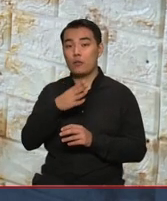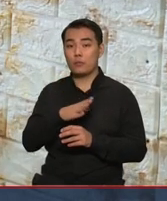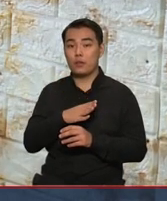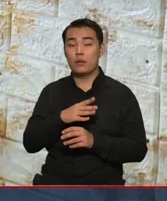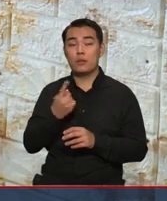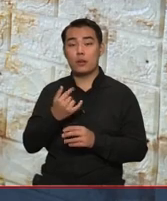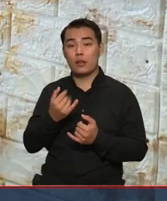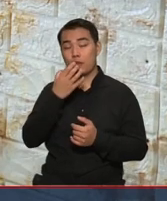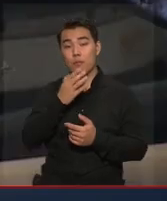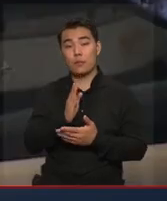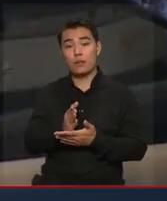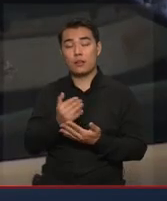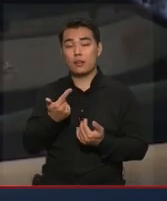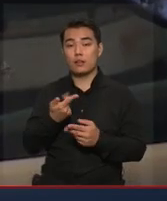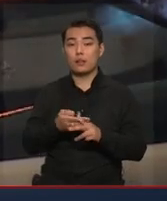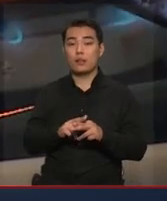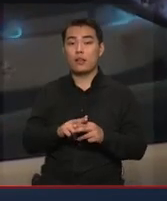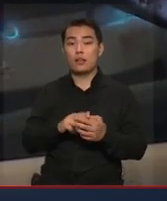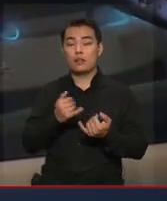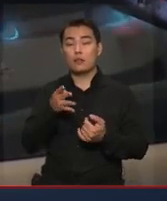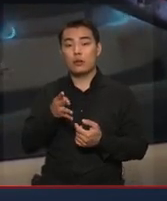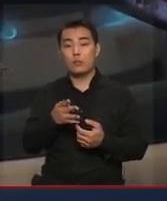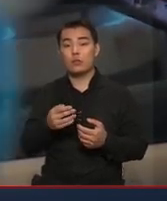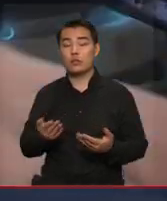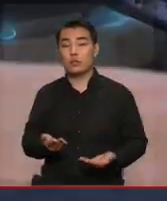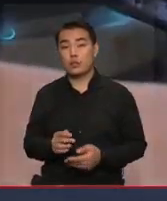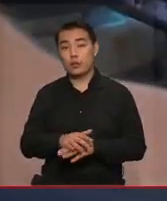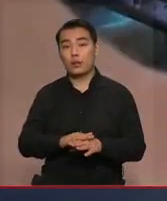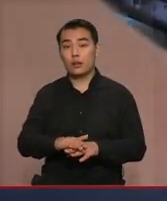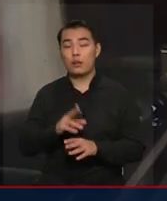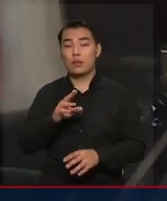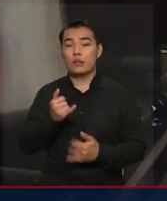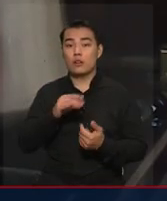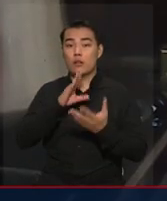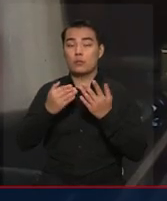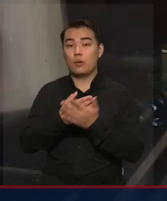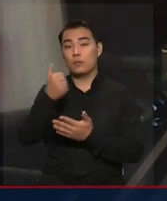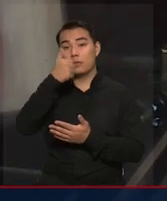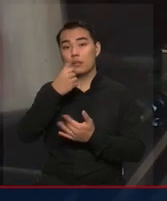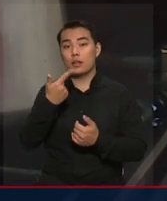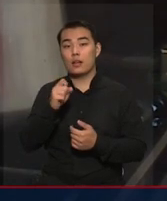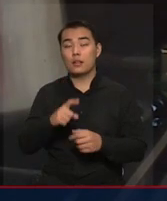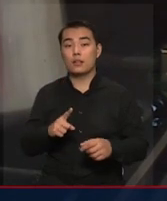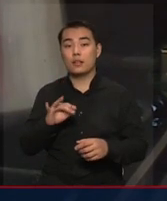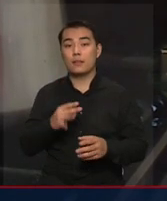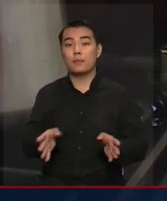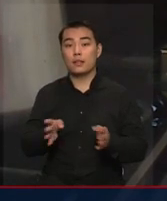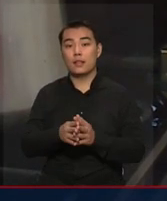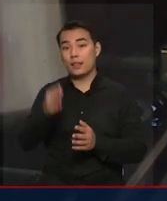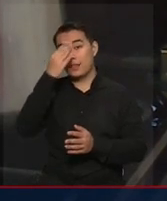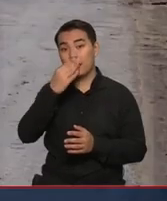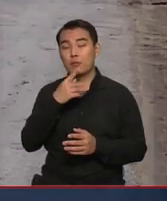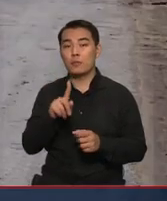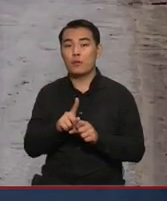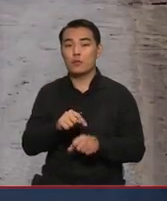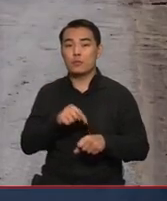Абай және Досан елді мекендері 4000-ға жуық тұрғыны бар Қошыңырау ауылына қарайды. Жаңа жыл қарсаңында ауылға газбен бірге жаз келгенде